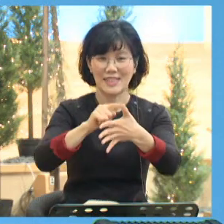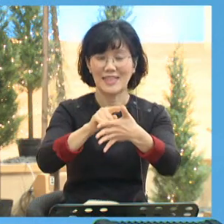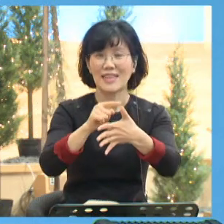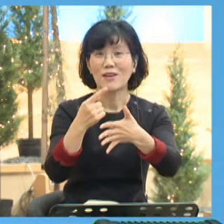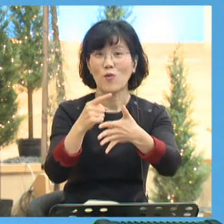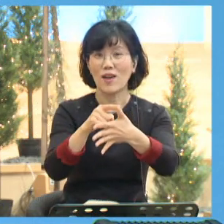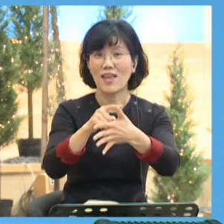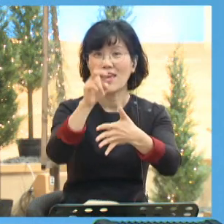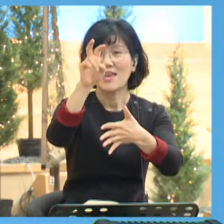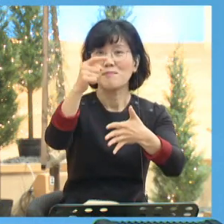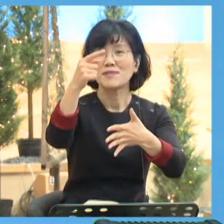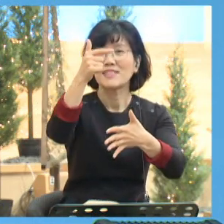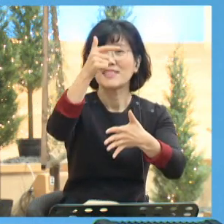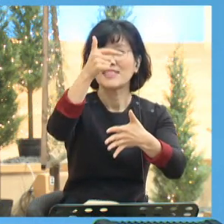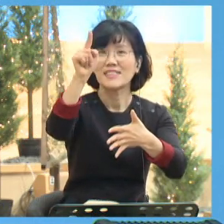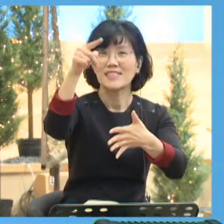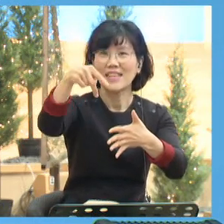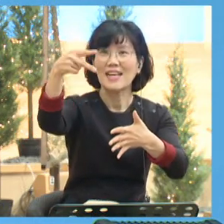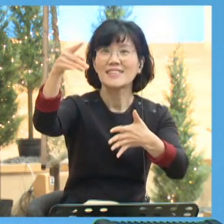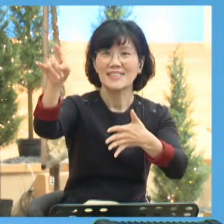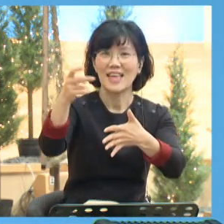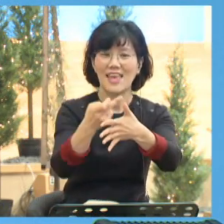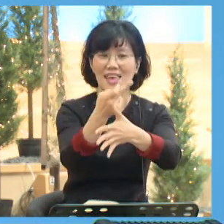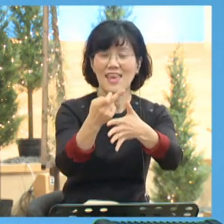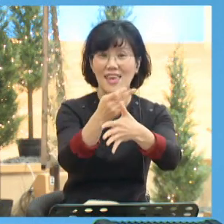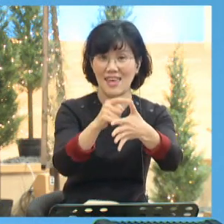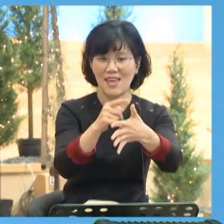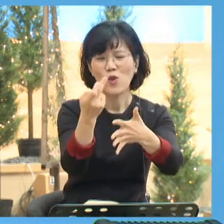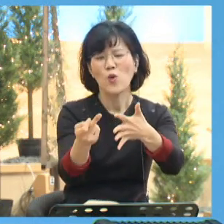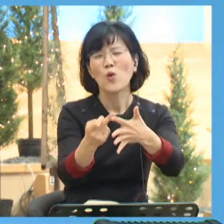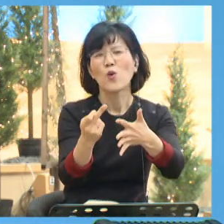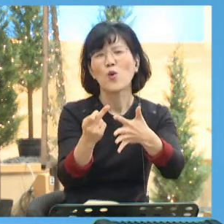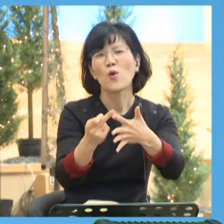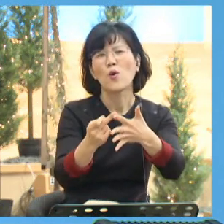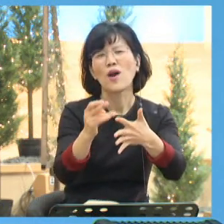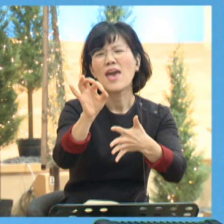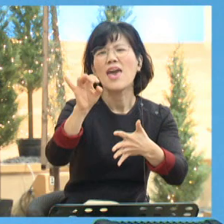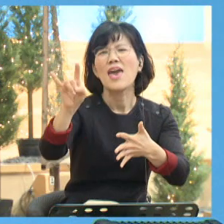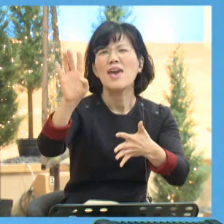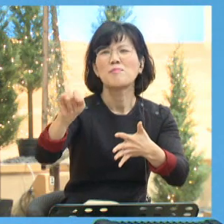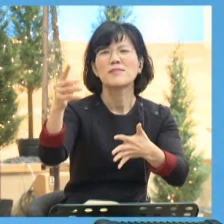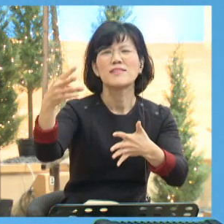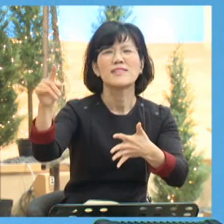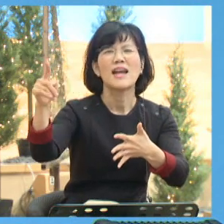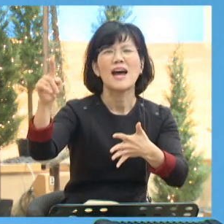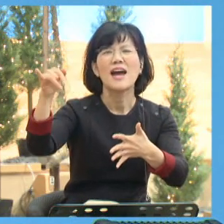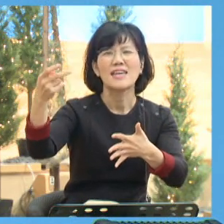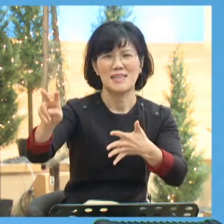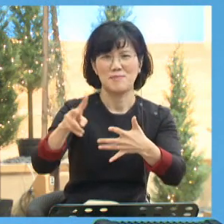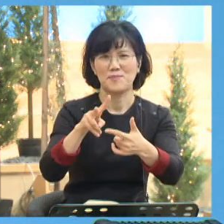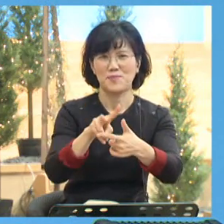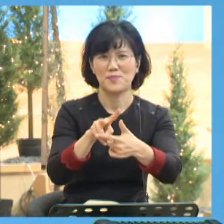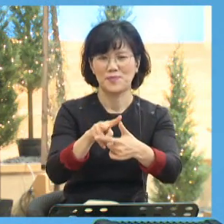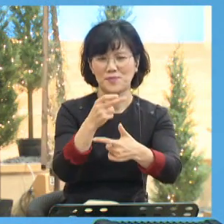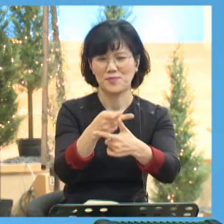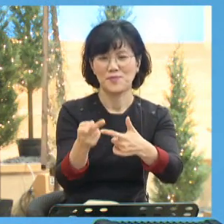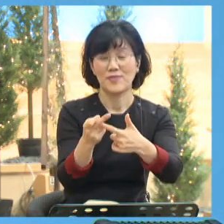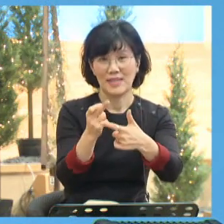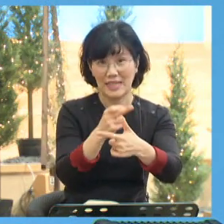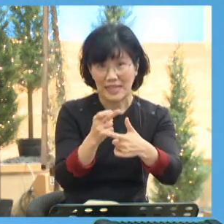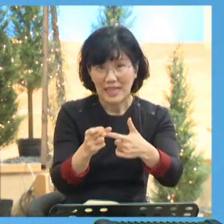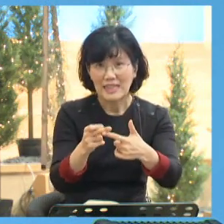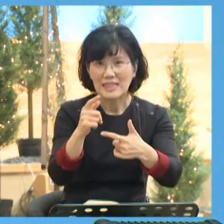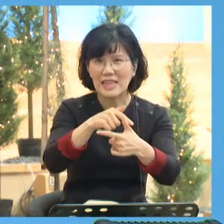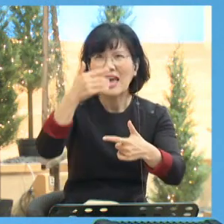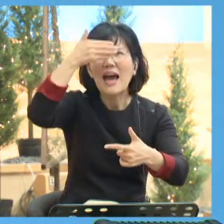마치 에브라임 2차 자에 동생 이었어요 근데 요셉이 그의 아버지 에 수하리 얼마 남지 않는 것을 알고는